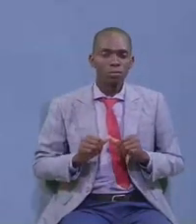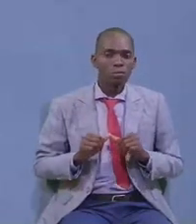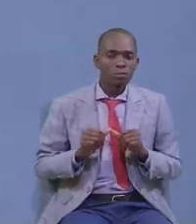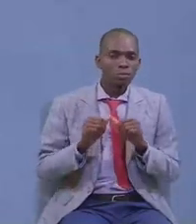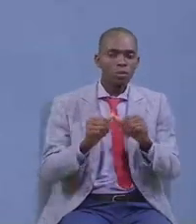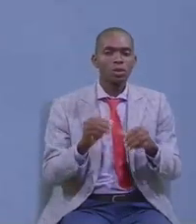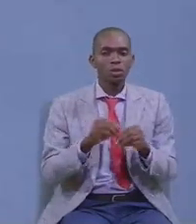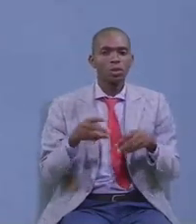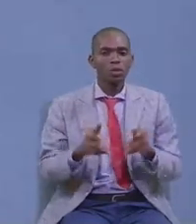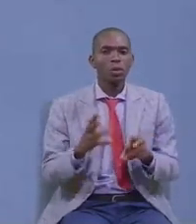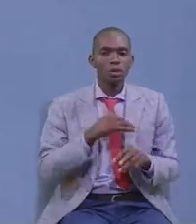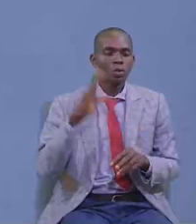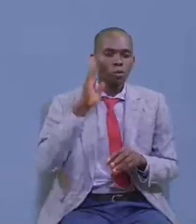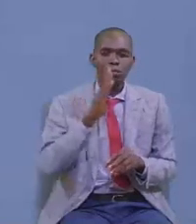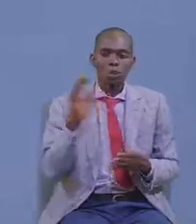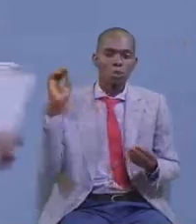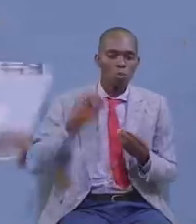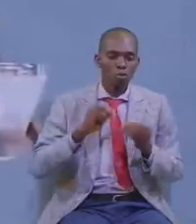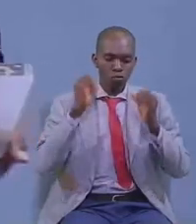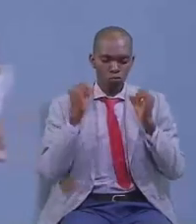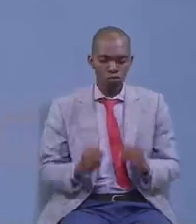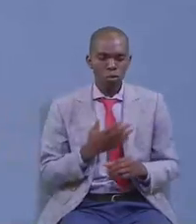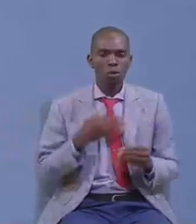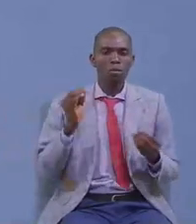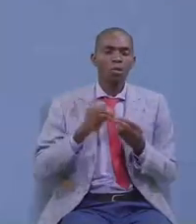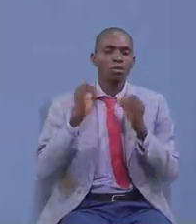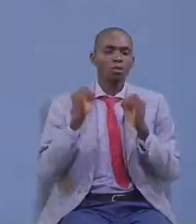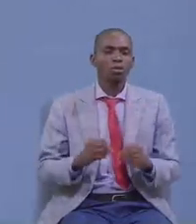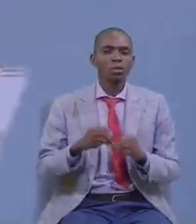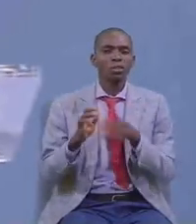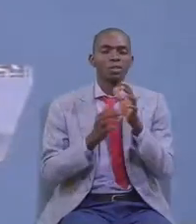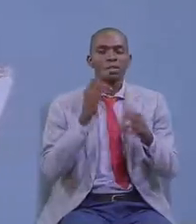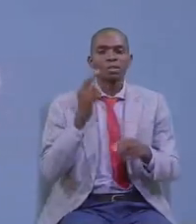Tu vas tenir dans ta voie et tu seras de plus en plus fort.